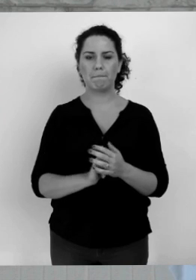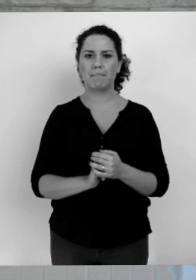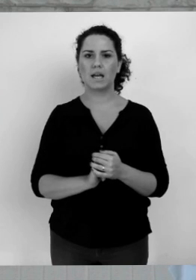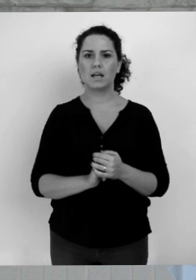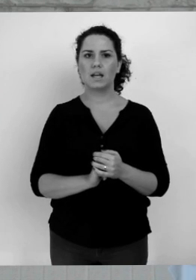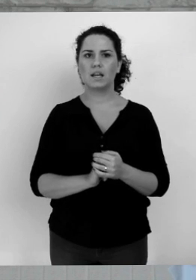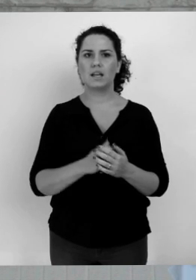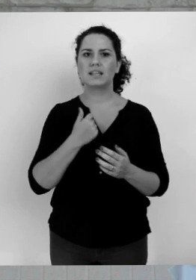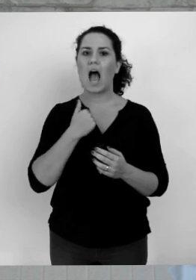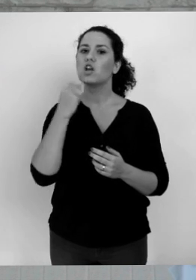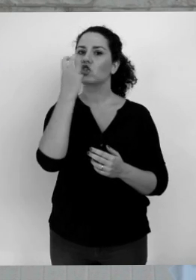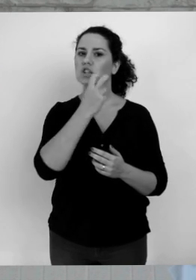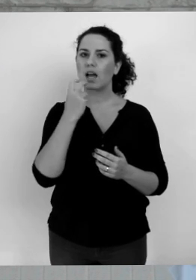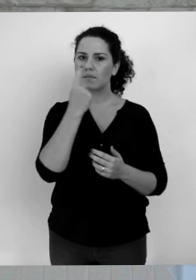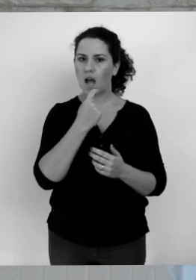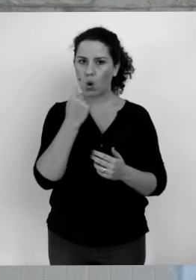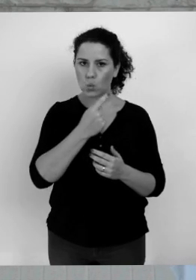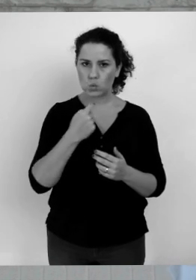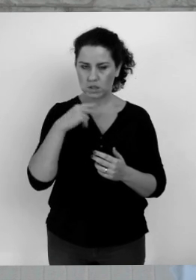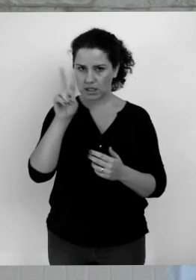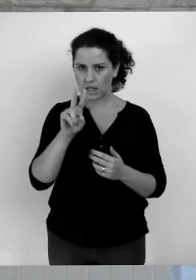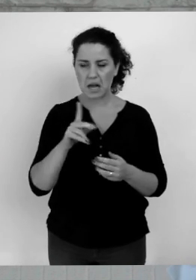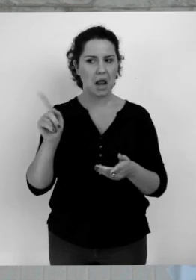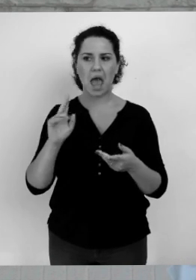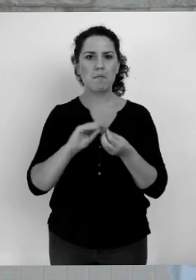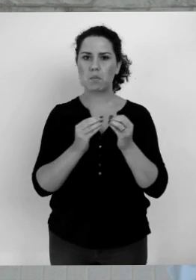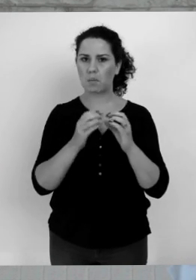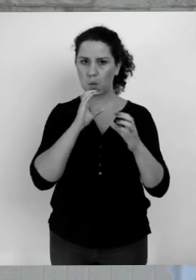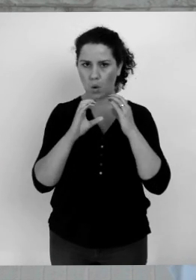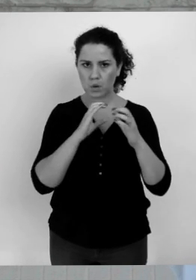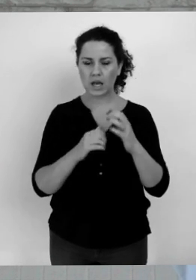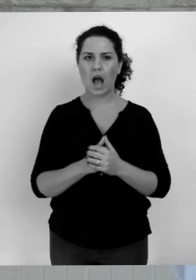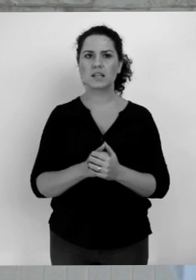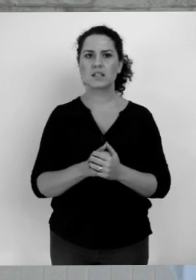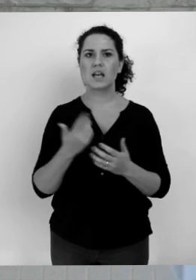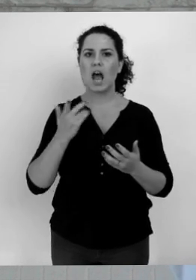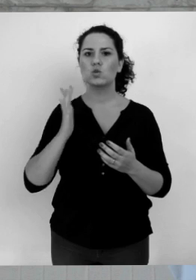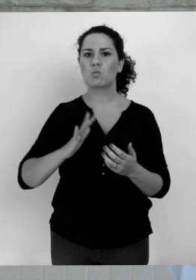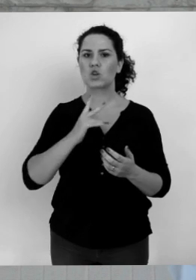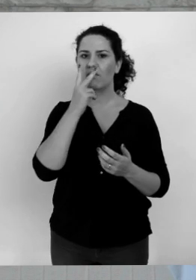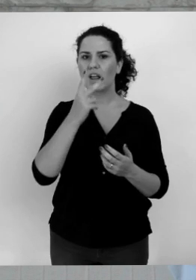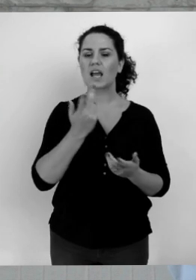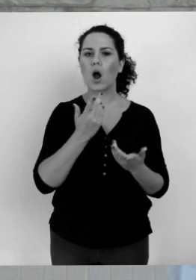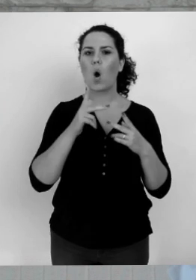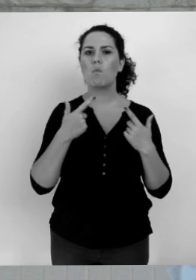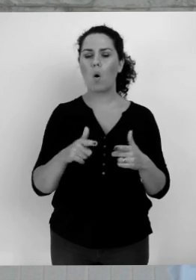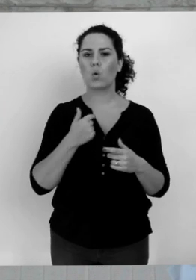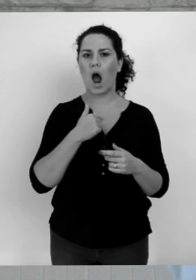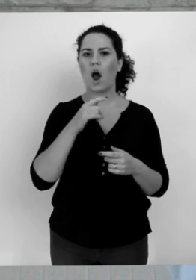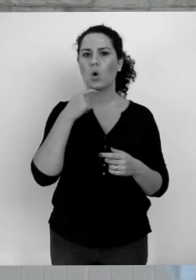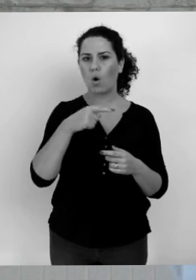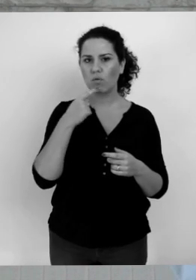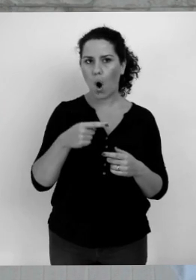i tam, ja čitam sa usana, da nema nekakvih problem u komunikaciji. A kad su mušterije pitali kako mogu